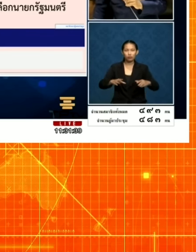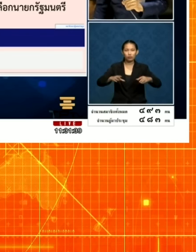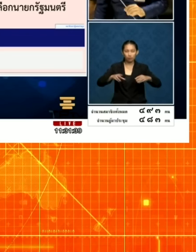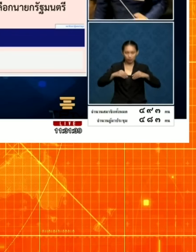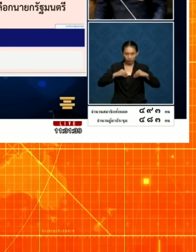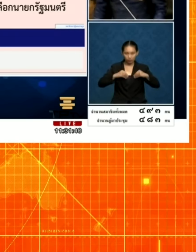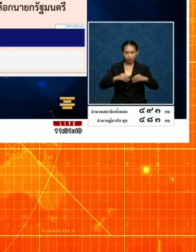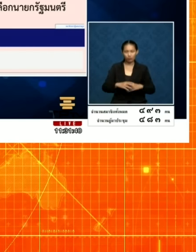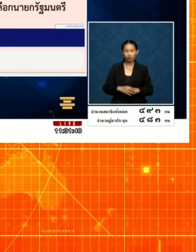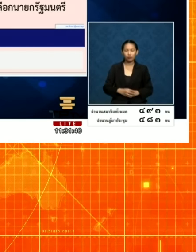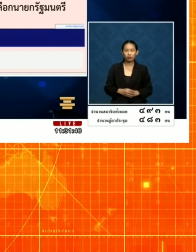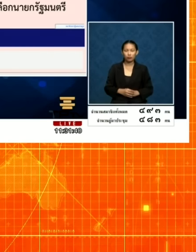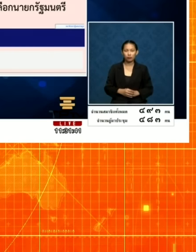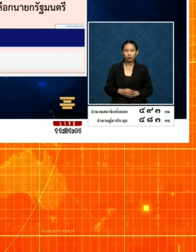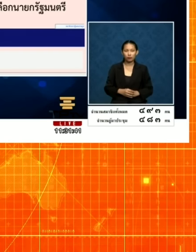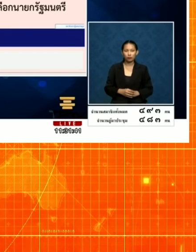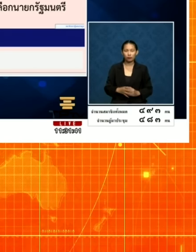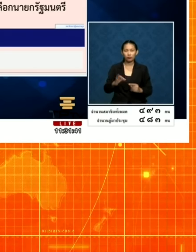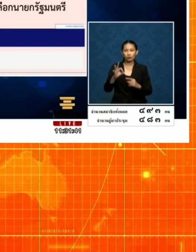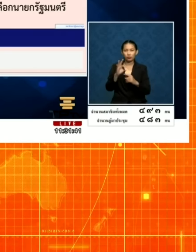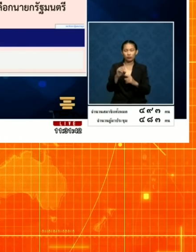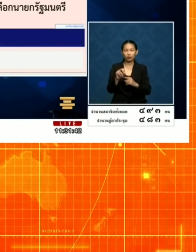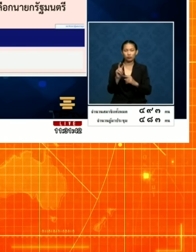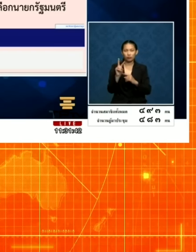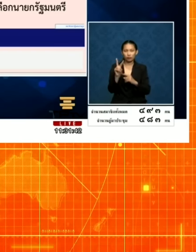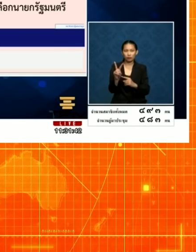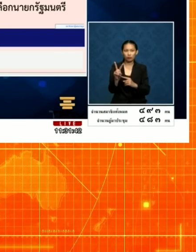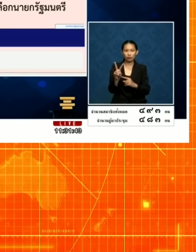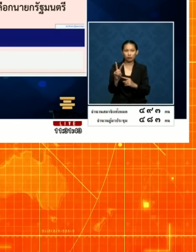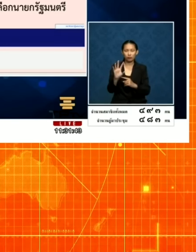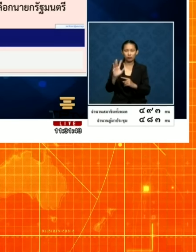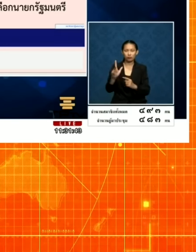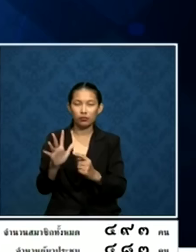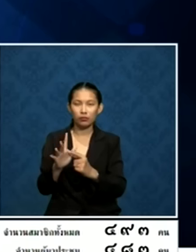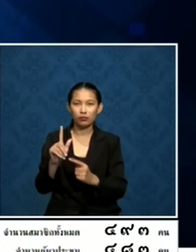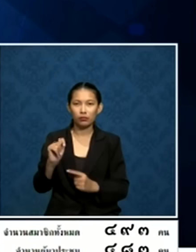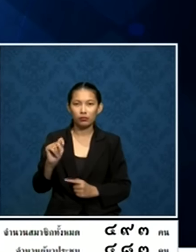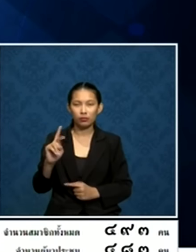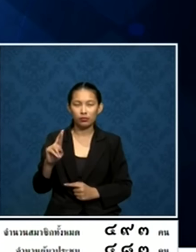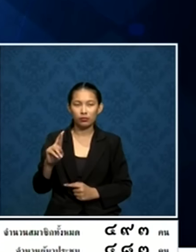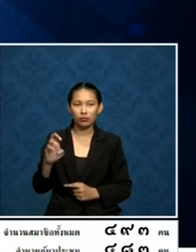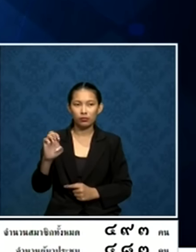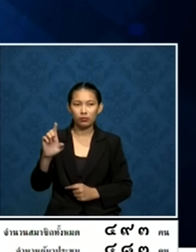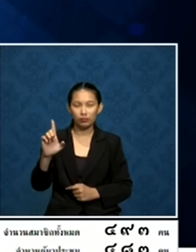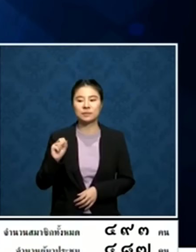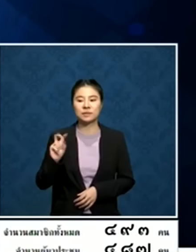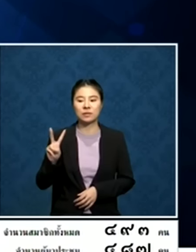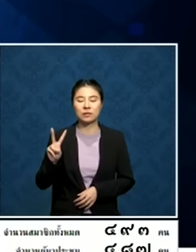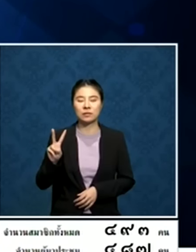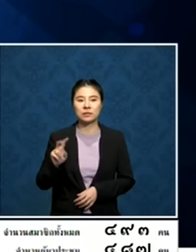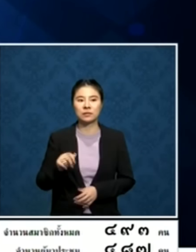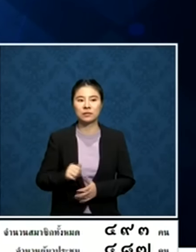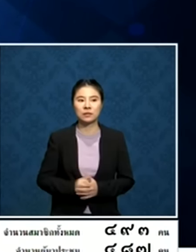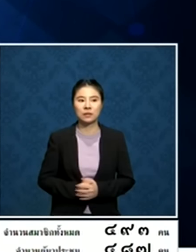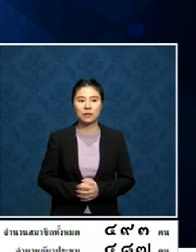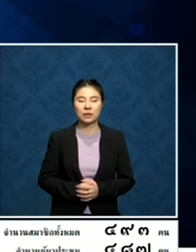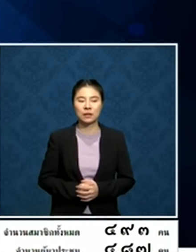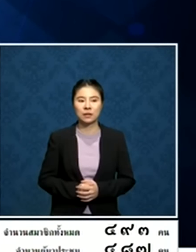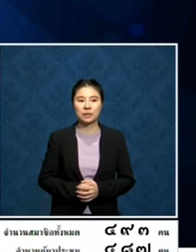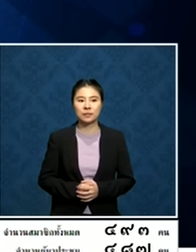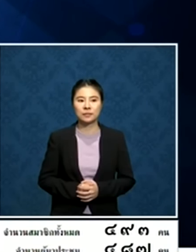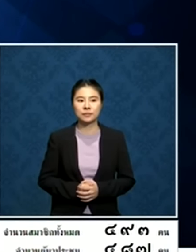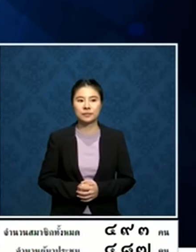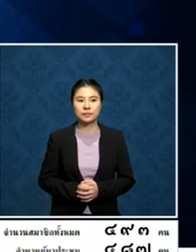คือปรากฏว่าซีกรัฐบาลเองเนี่ยมี2คนวัยเก๋าเขาหายสาบสูญ2คนวัยเก๋าหายสาบสูญ